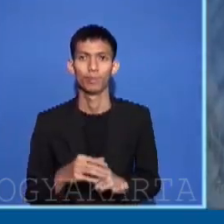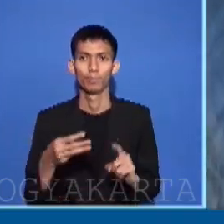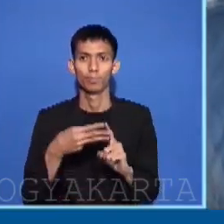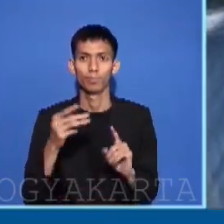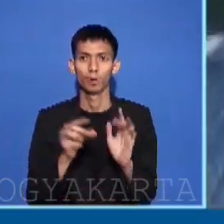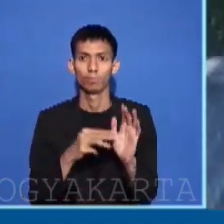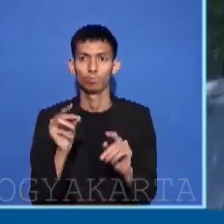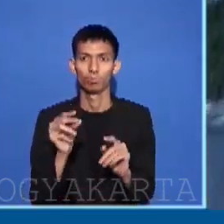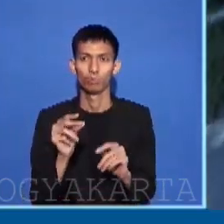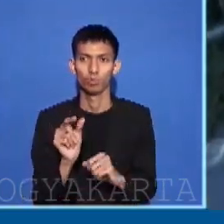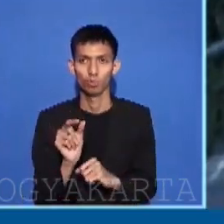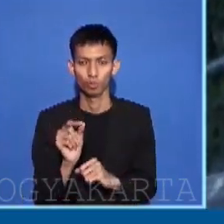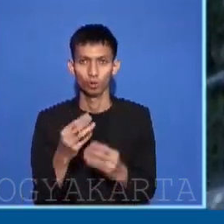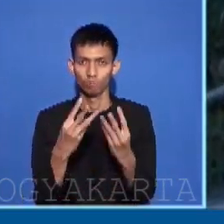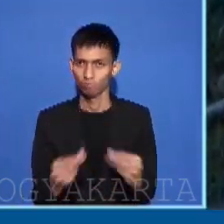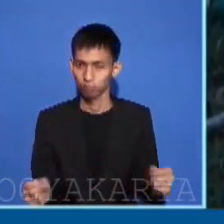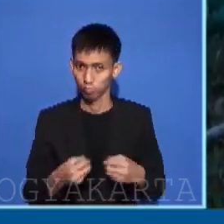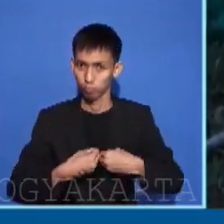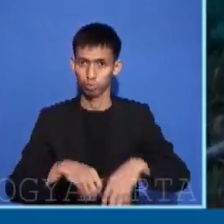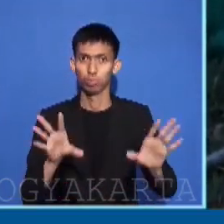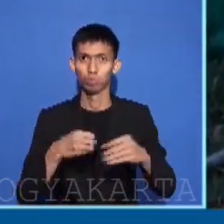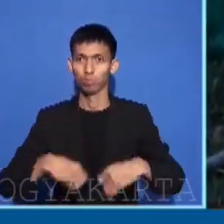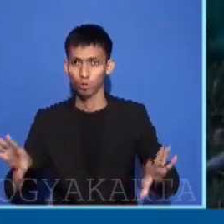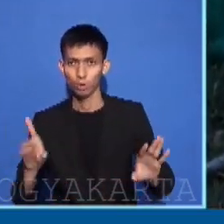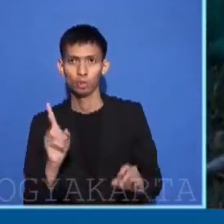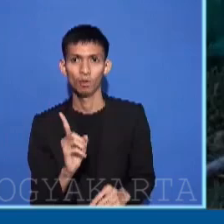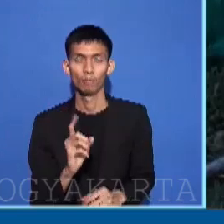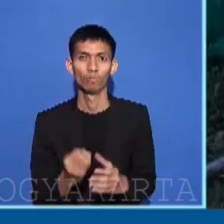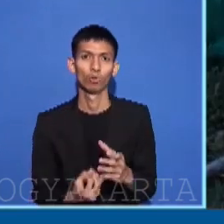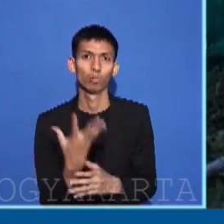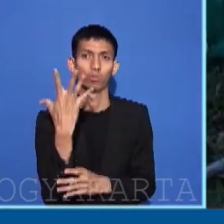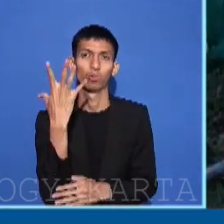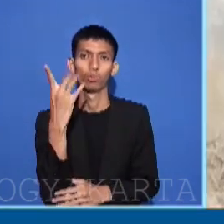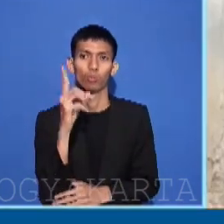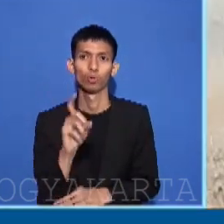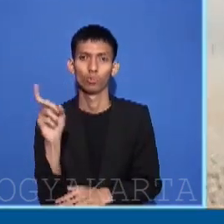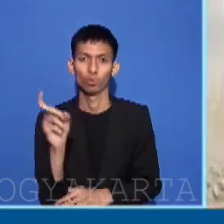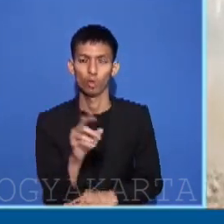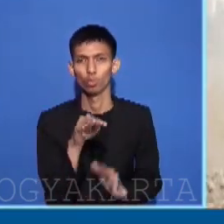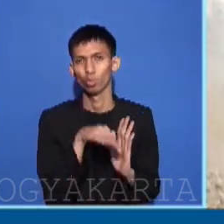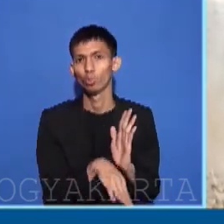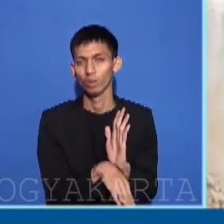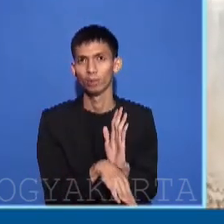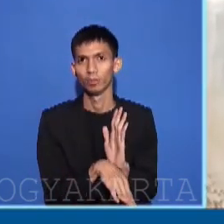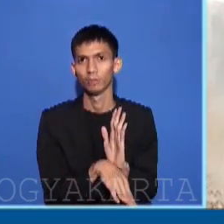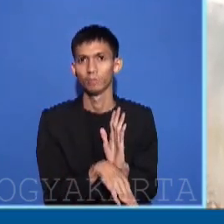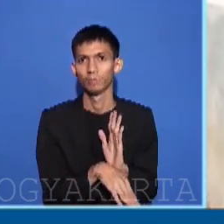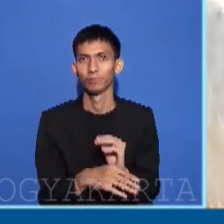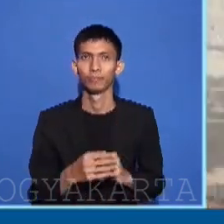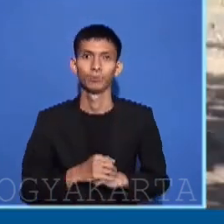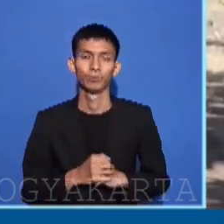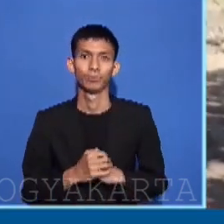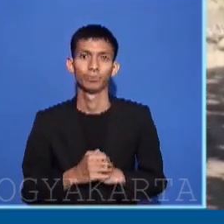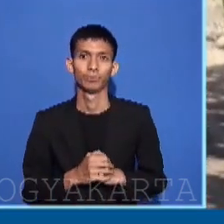tani ingkang dipuntebar saengga damel mandhapipun budidaya urang. Junadi sameneh kadang tani urang ing